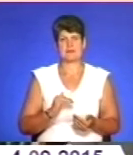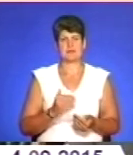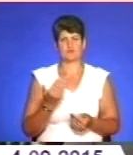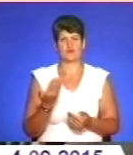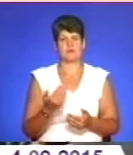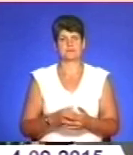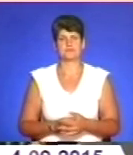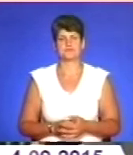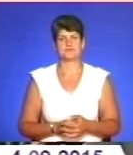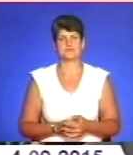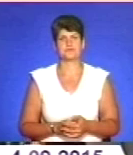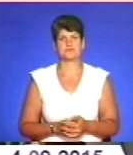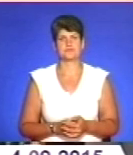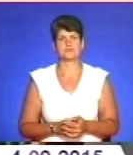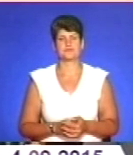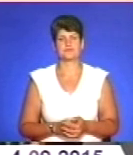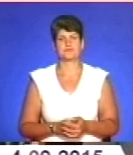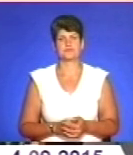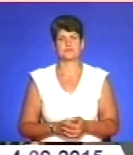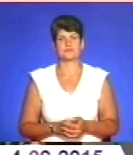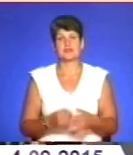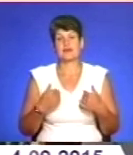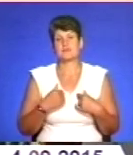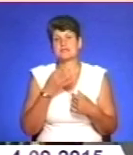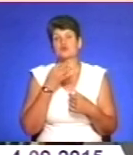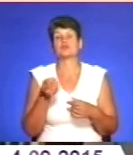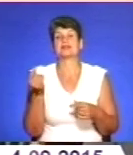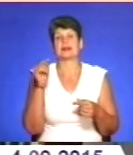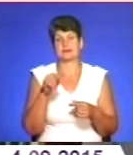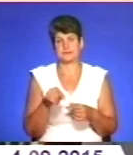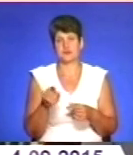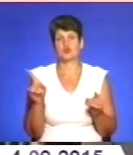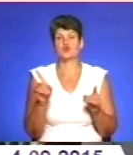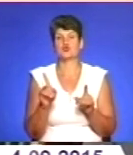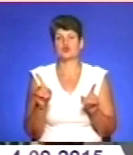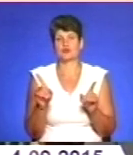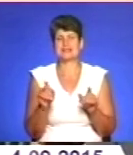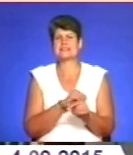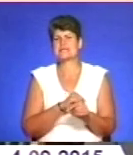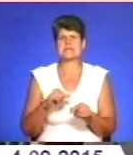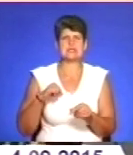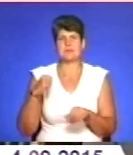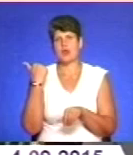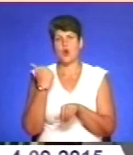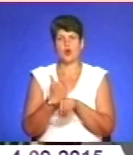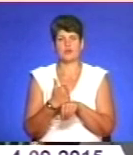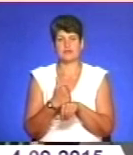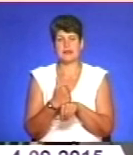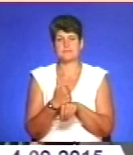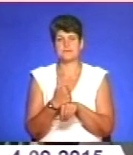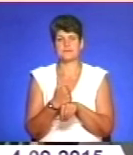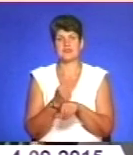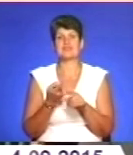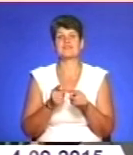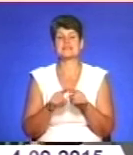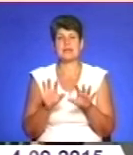підприємству? Ну, я вам скажу так, що саме головне, що в